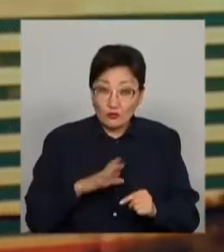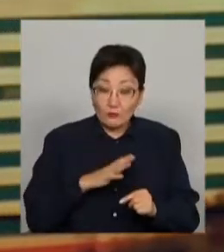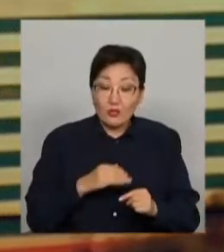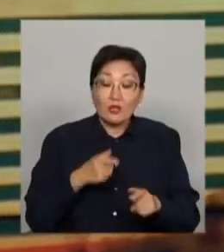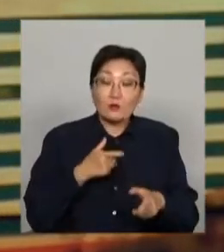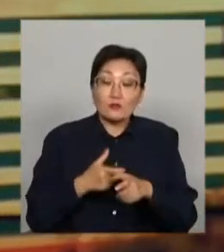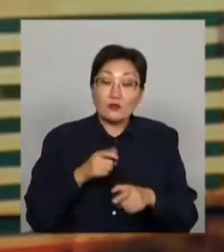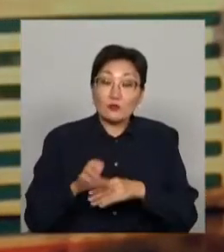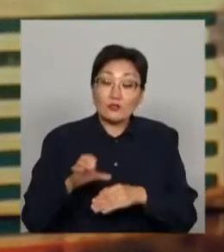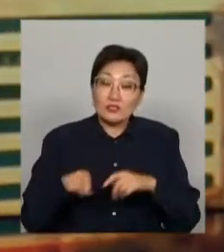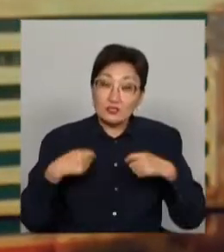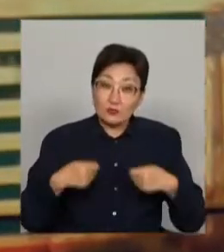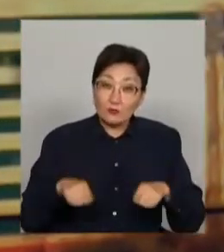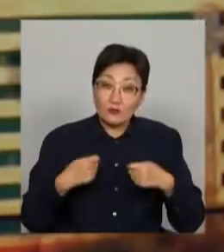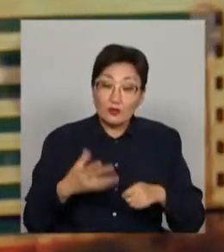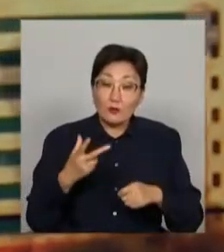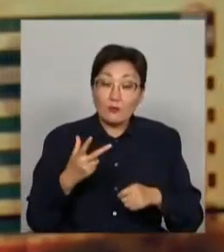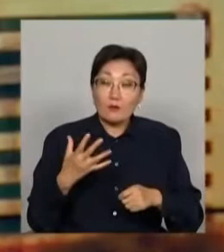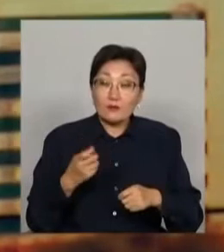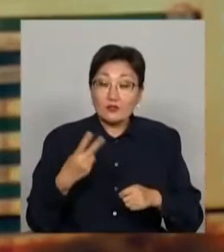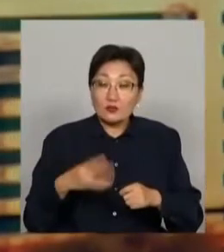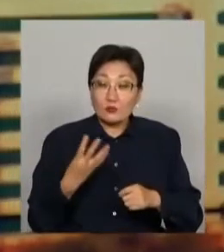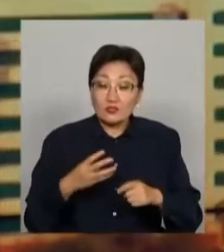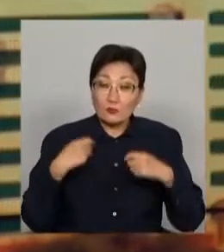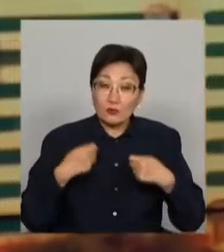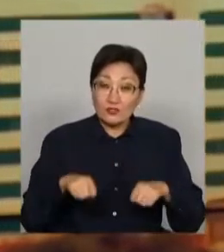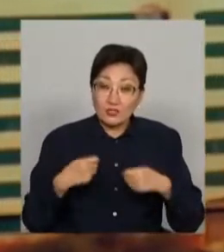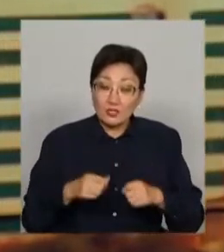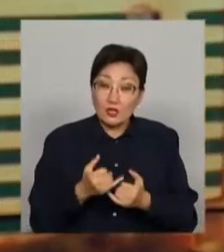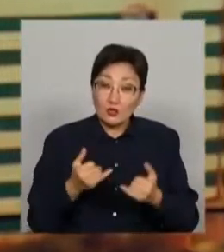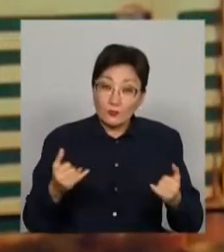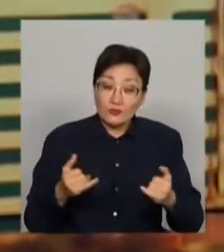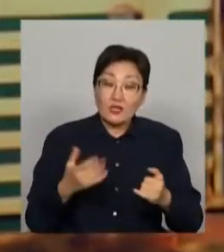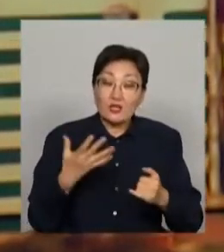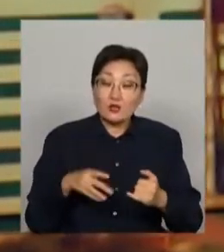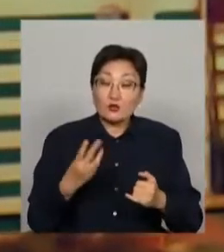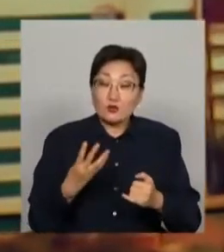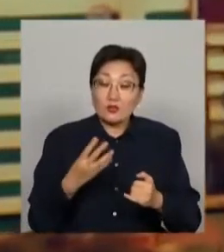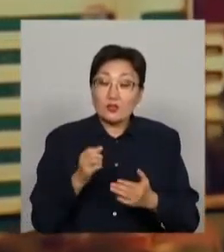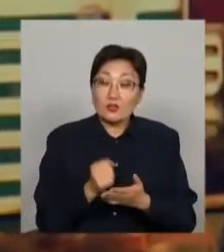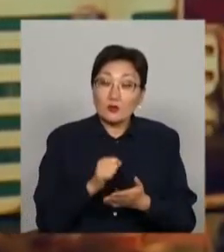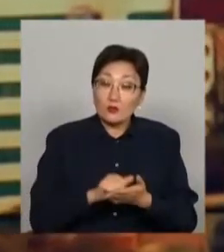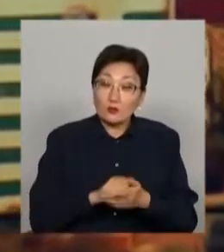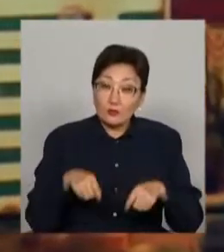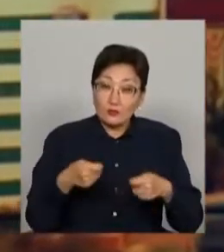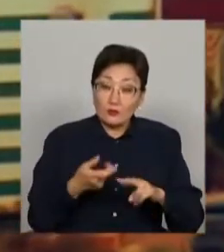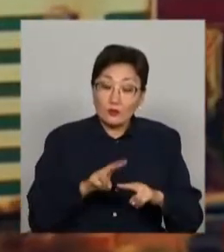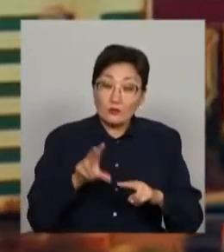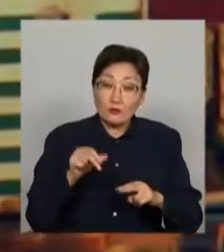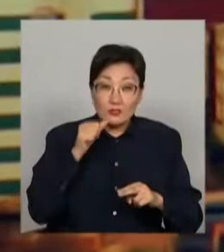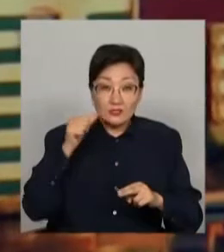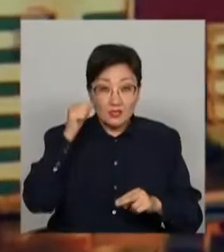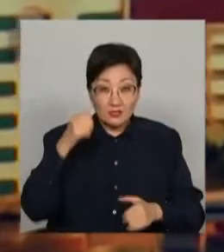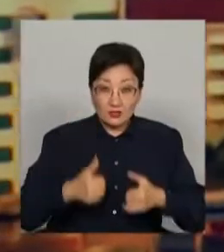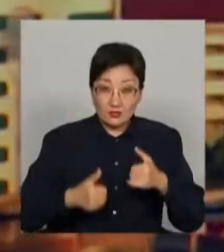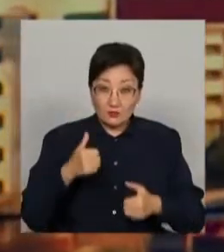алкоголь өнімін бөлшектеп сатуға 524, ал көтерме саудада сатуға арналған 54 лицензия берілген екен. Бұл көрсеткішті өткен жылмен